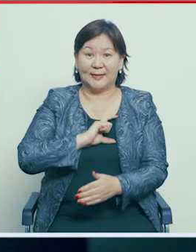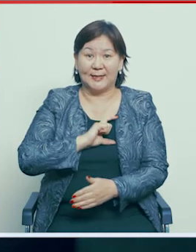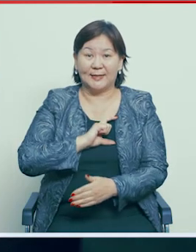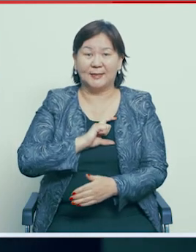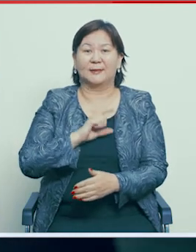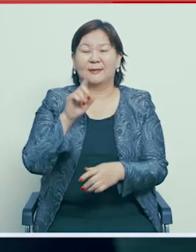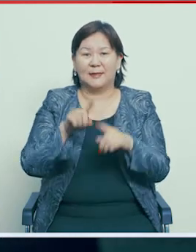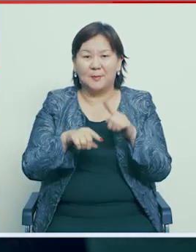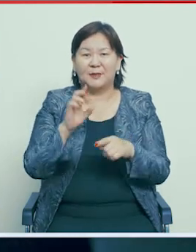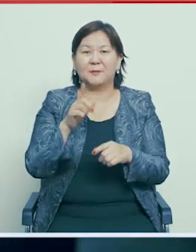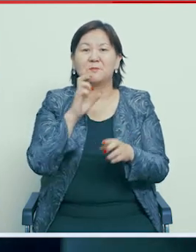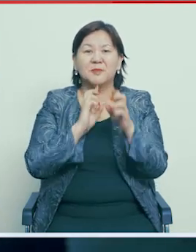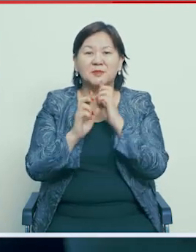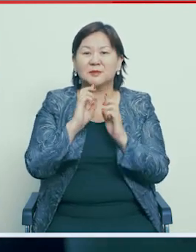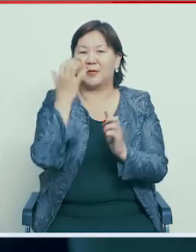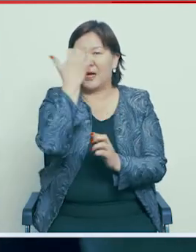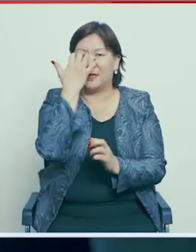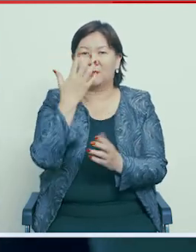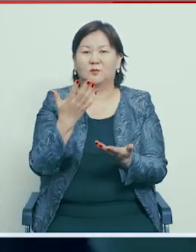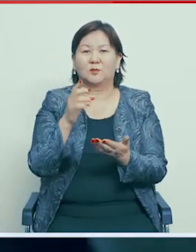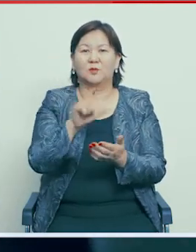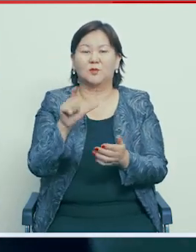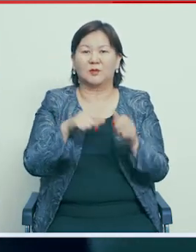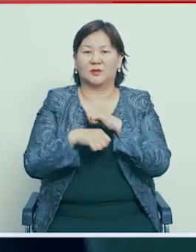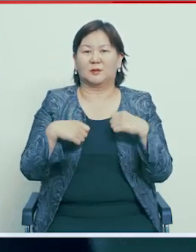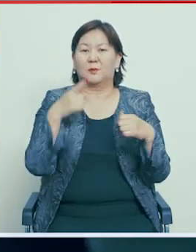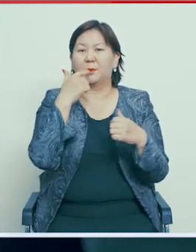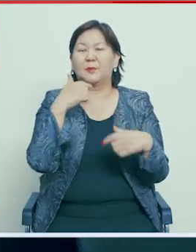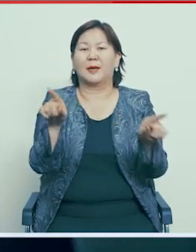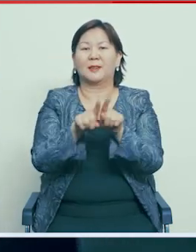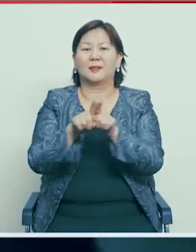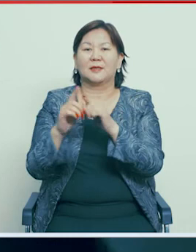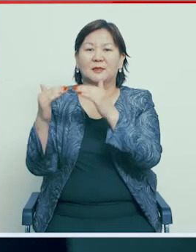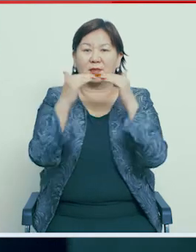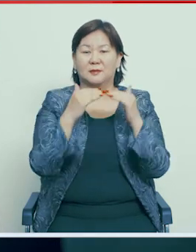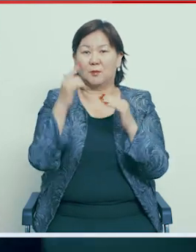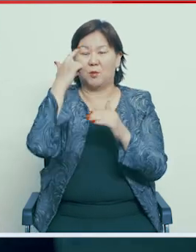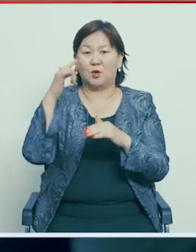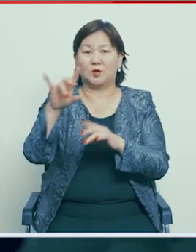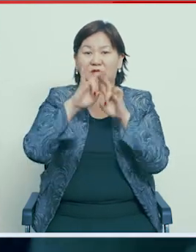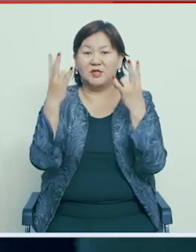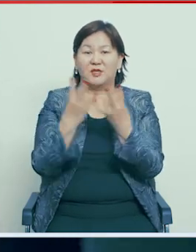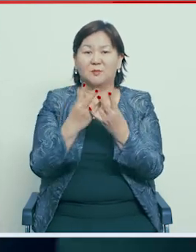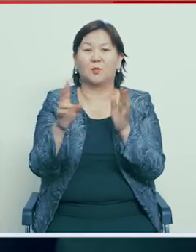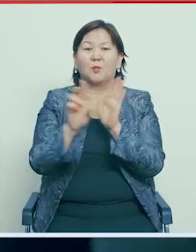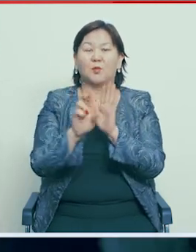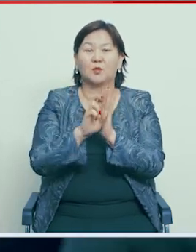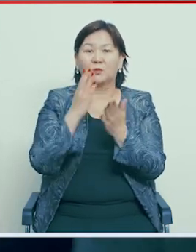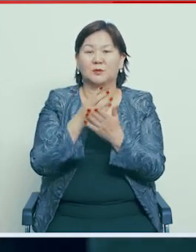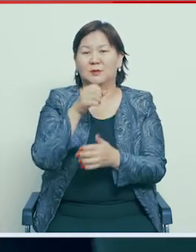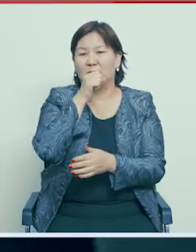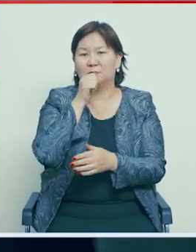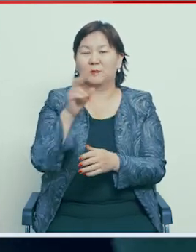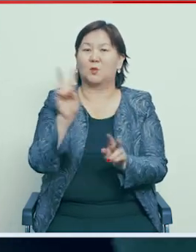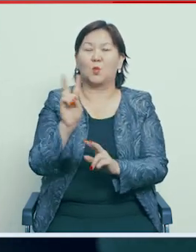одоо ямар нэгэн байдлаар бэрхшээлтэй хараа сонсгол энэ иргэд мань бусдаагаа адилхан эдэлж чадчих байна. Өнөөдөр Монголын нийгэмд тийм боломж байна гэвэл харамсалтай